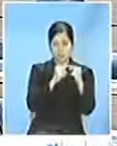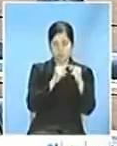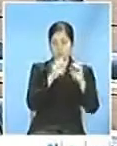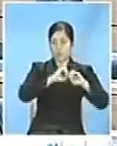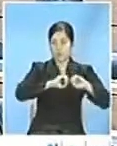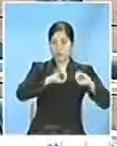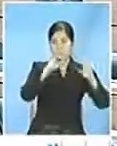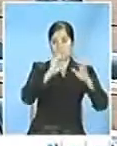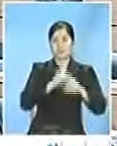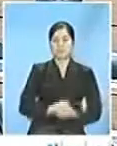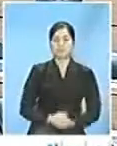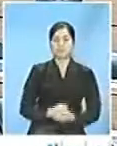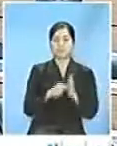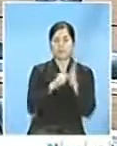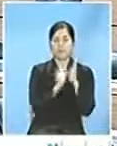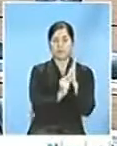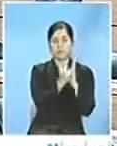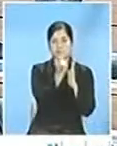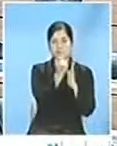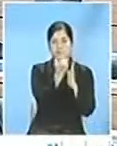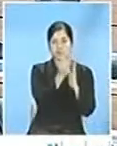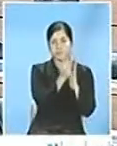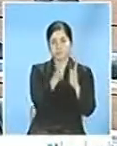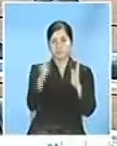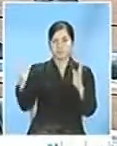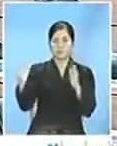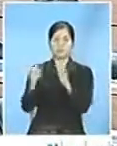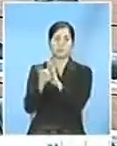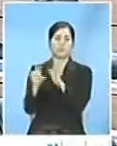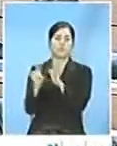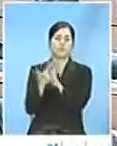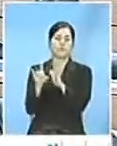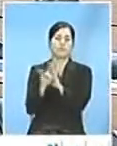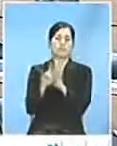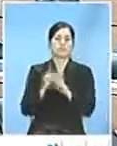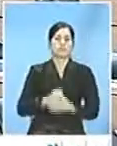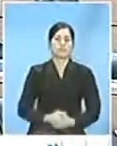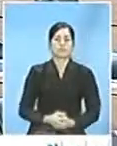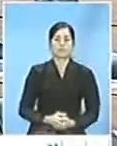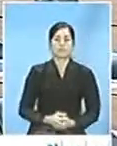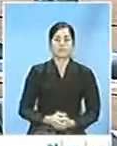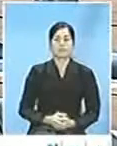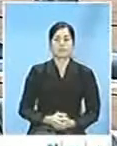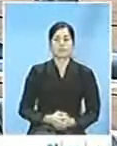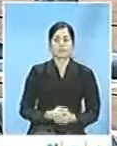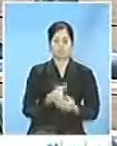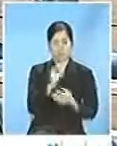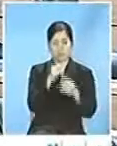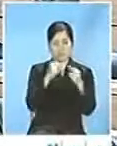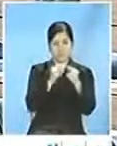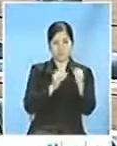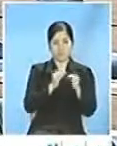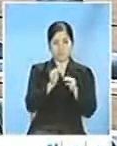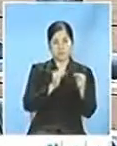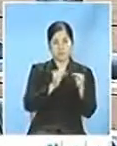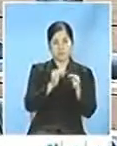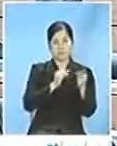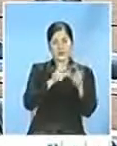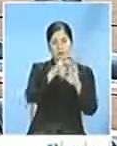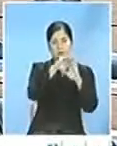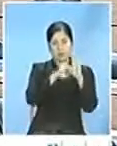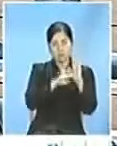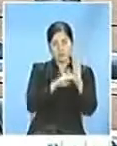ตั้งแต่เริ่มต้นจนกระทั่งสุดท้ายของคดีต้องหมดสิ้นไปความทั้งหมดเหล่านี้ท่านประธ